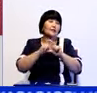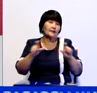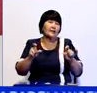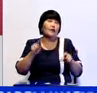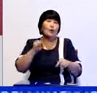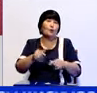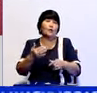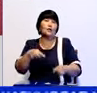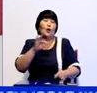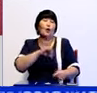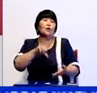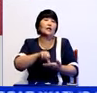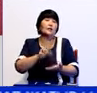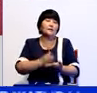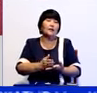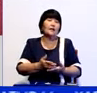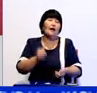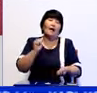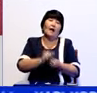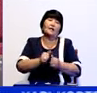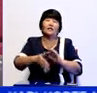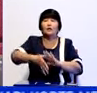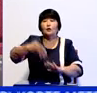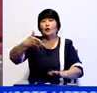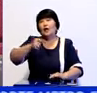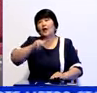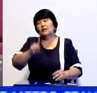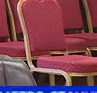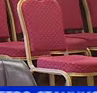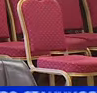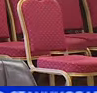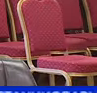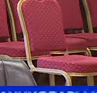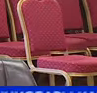осыған дейін қолданылып келген қатты немесе сұйық отыннан газға көшіру жобалары ұсынылды.